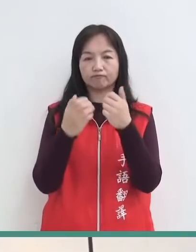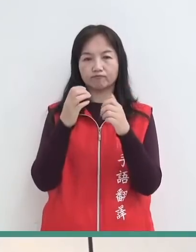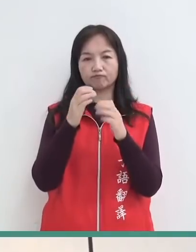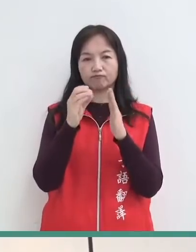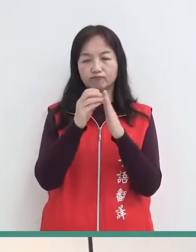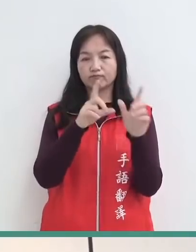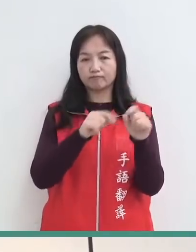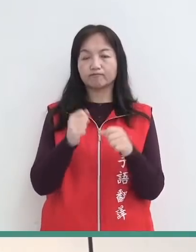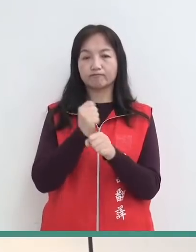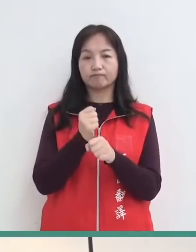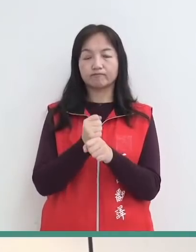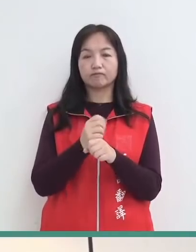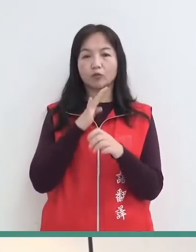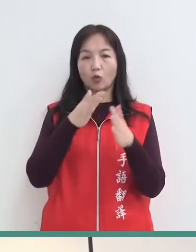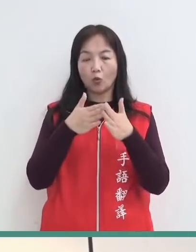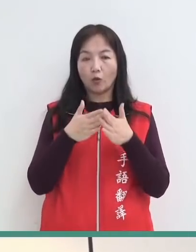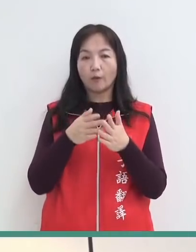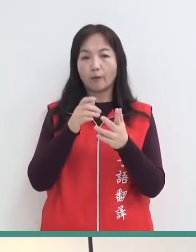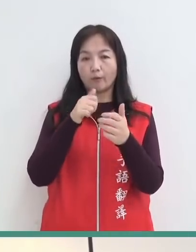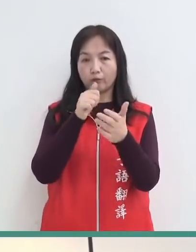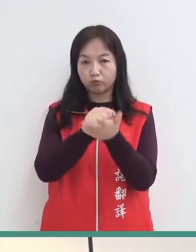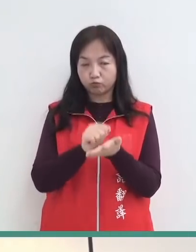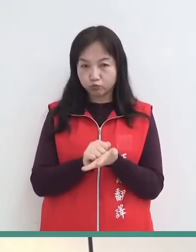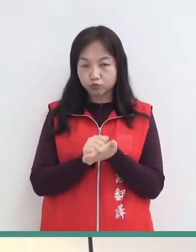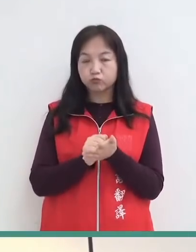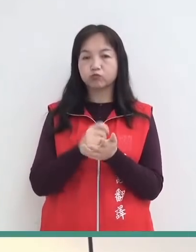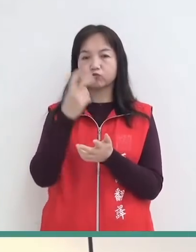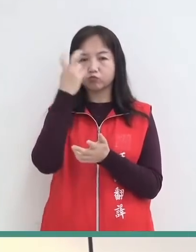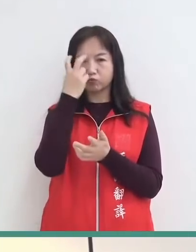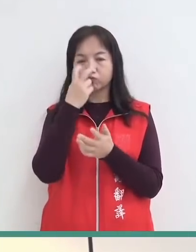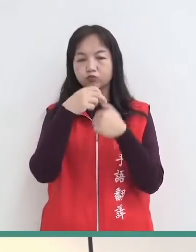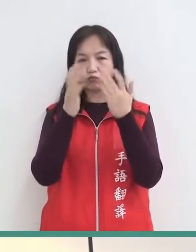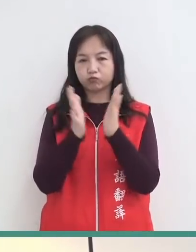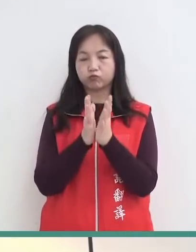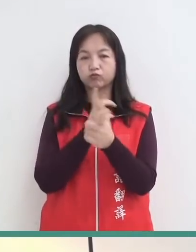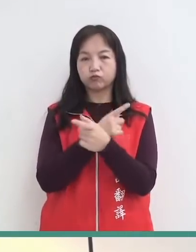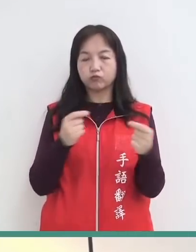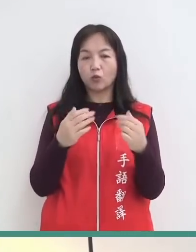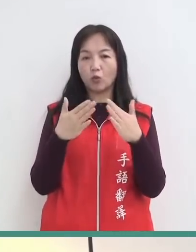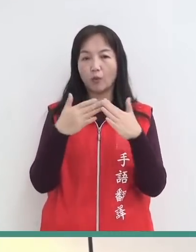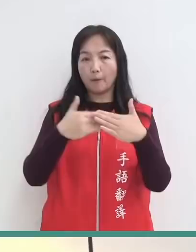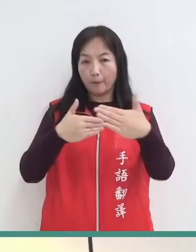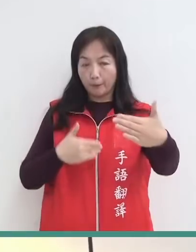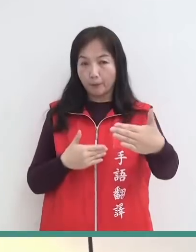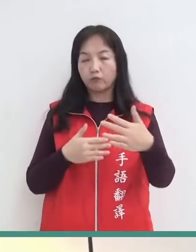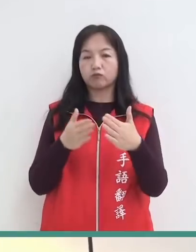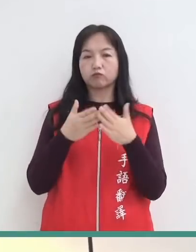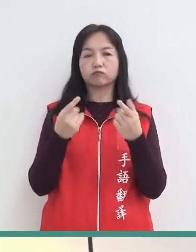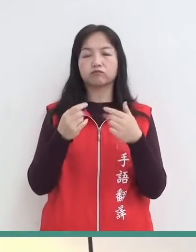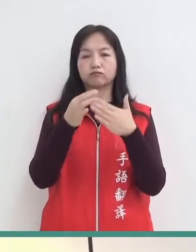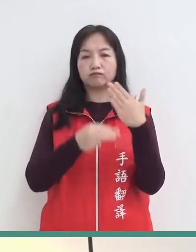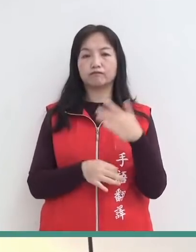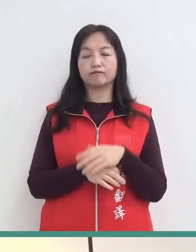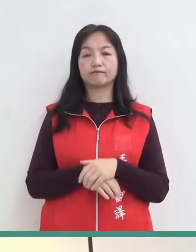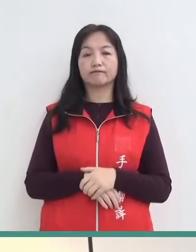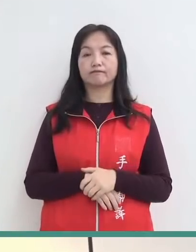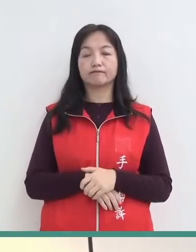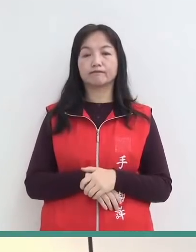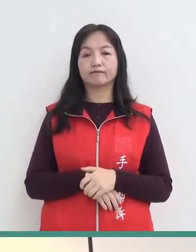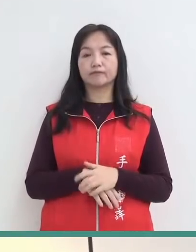哦，该框列的框列，该裁剪的裁剪，该隔离的隔离。好，时间上